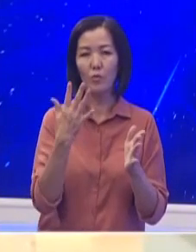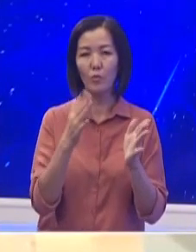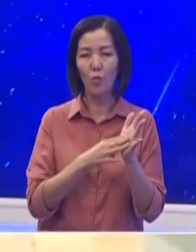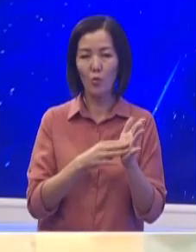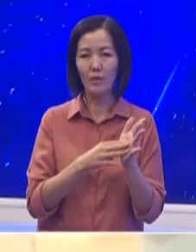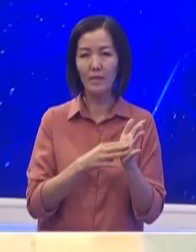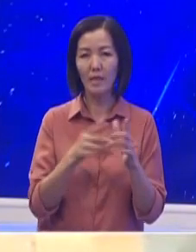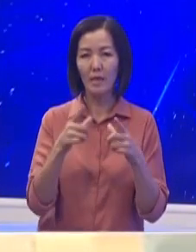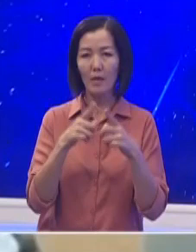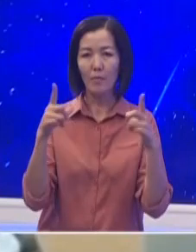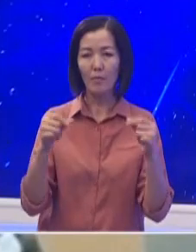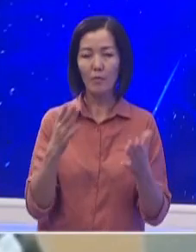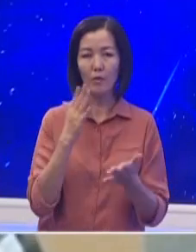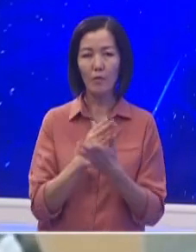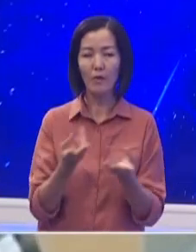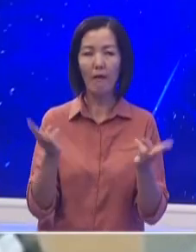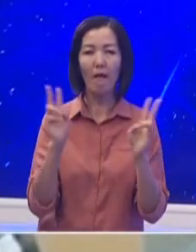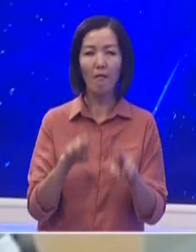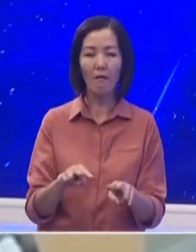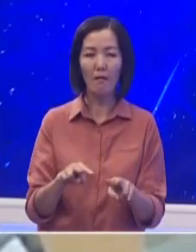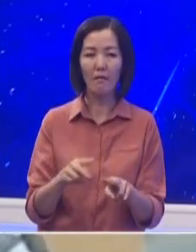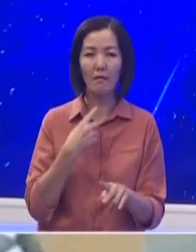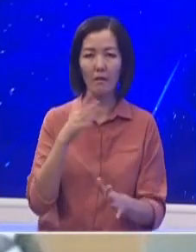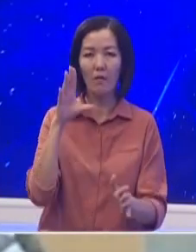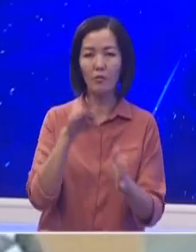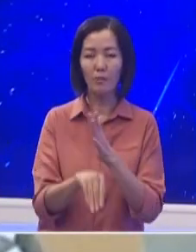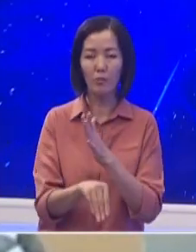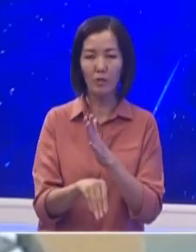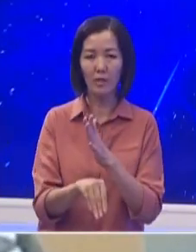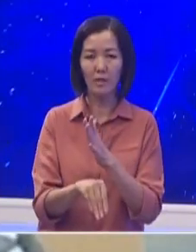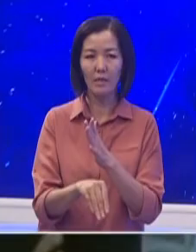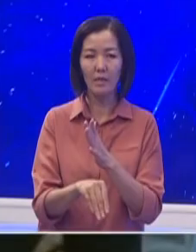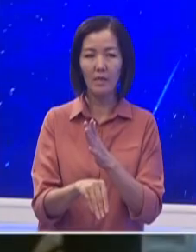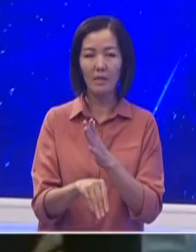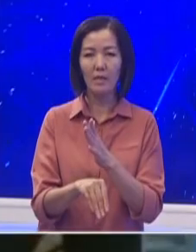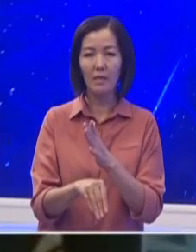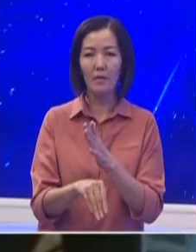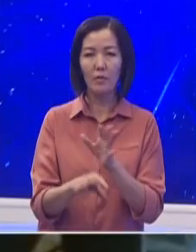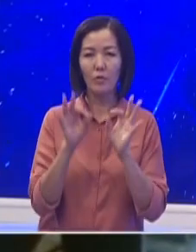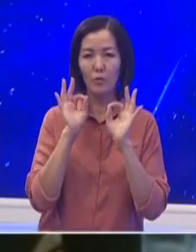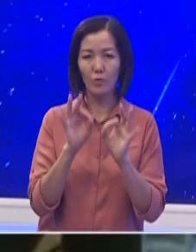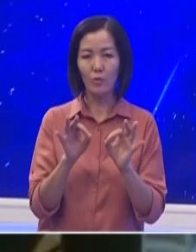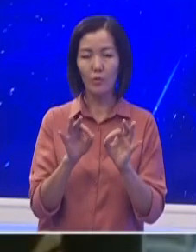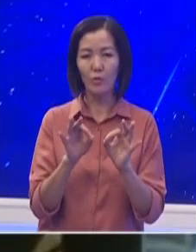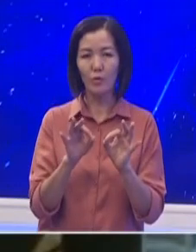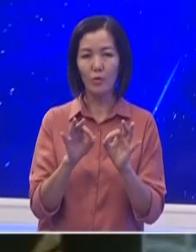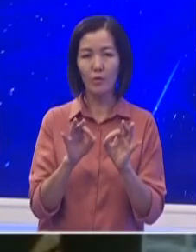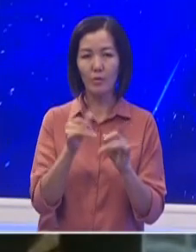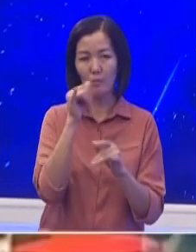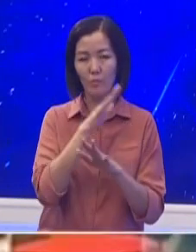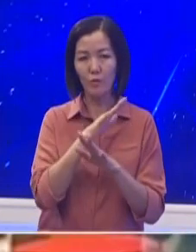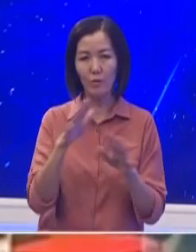125 859 бюллетенді құрады. Қалған бюллетендер дауыс берушілердің ерік білдіруін анықтау мүмкін емес